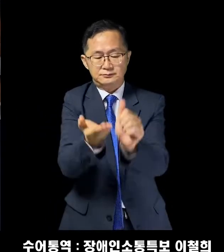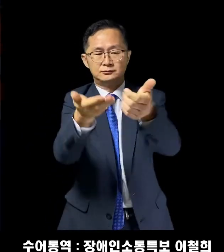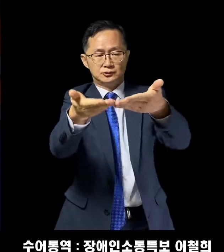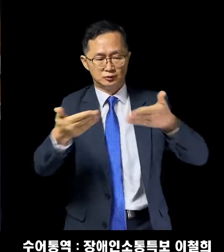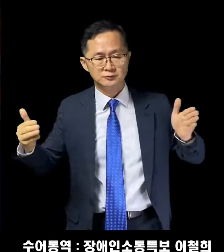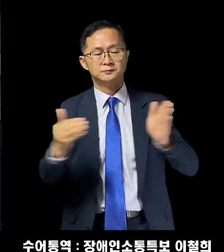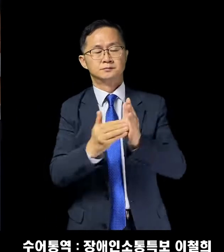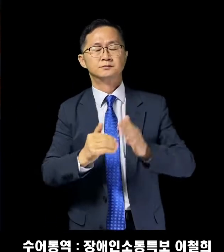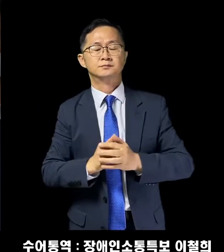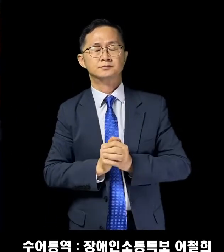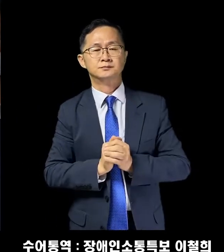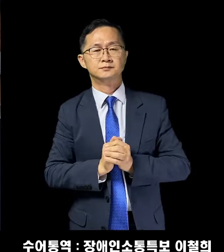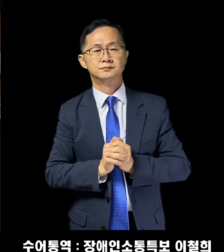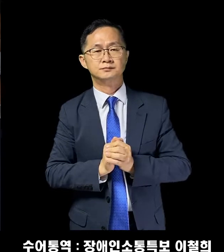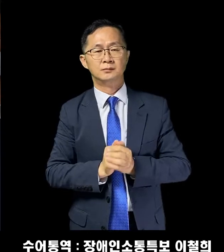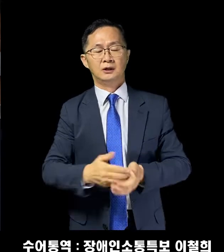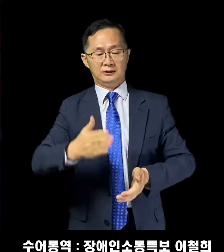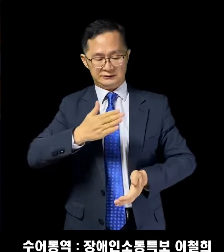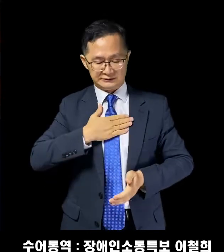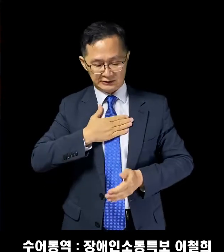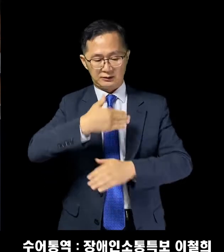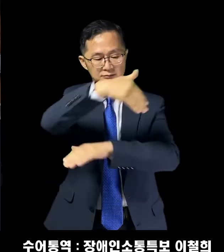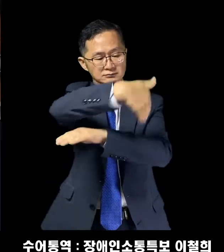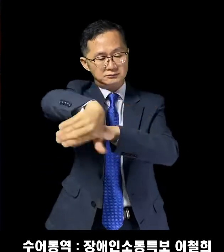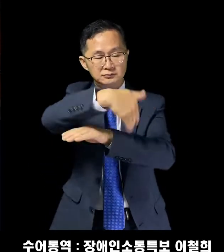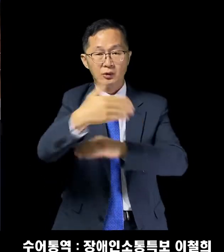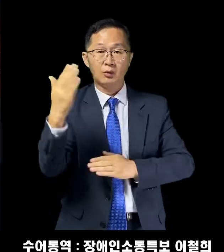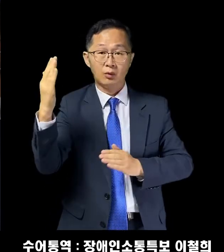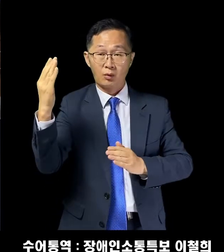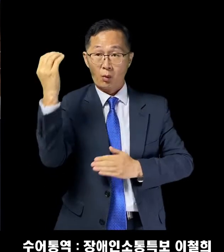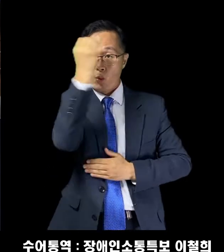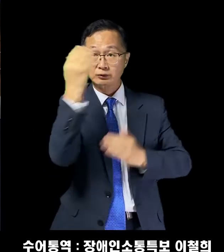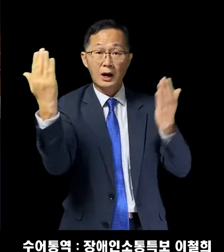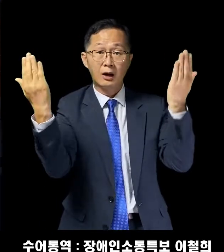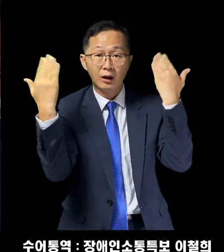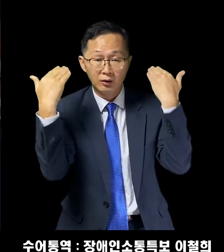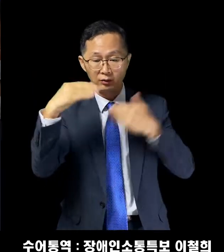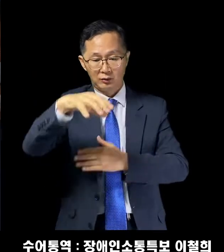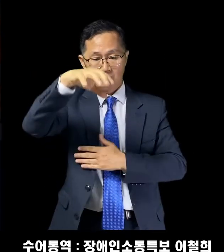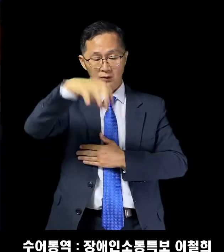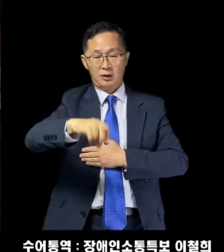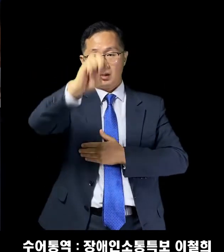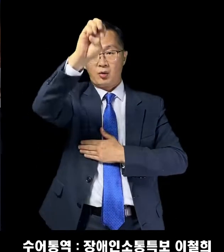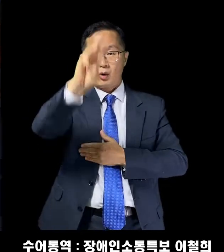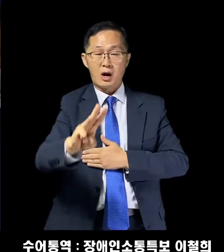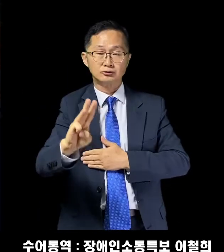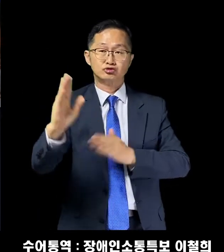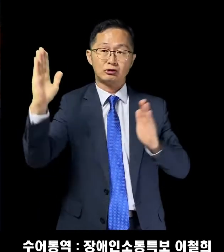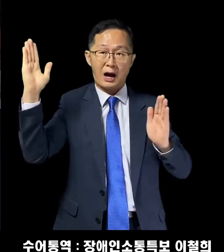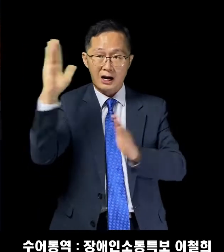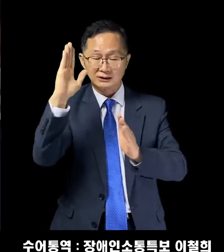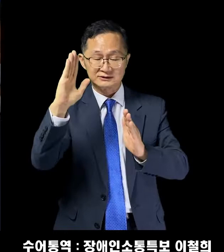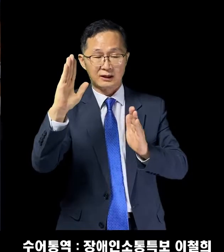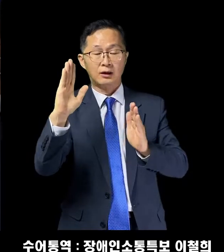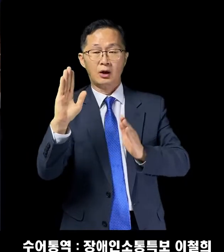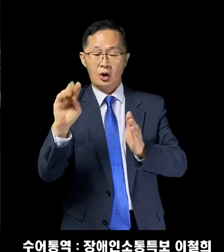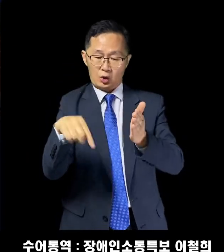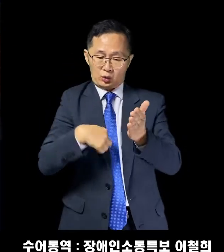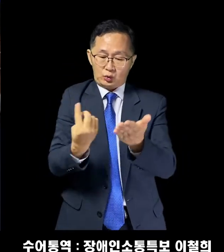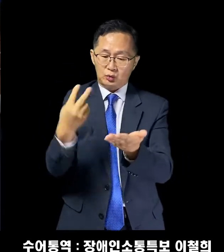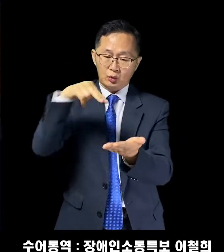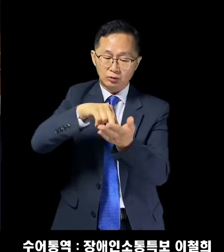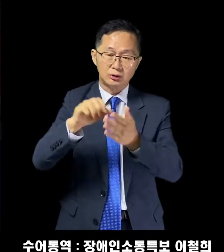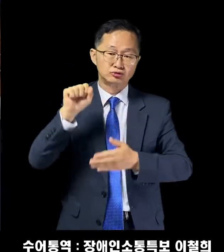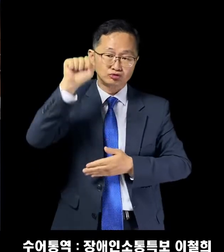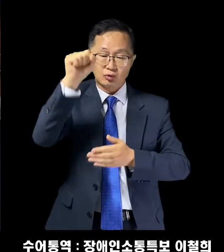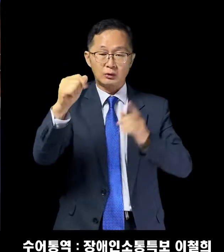제가 다닌 고등학교 교정의 광주학생독립운동 기념탑은 저의 생애를